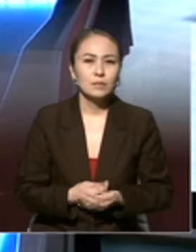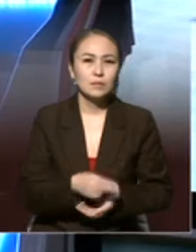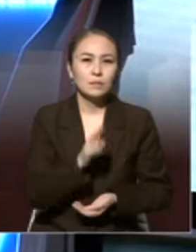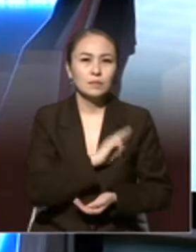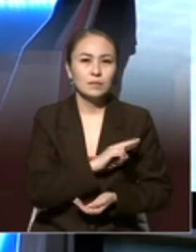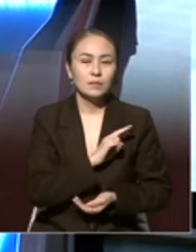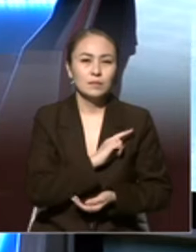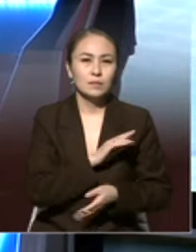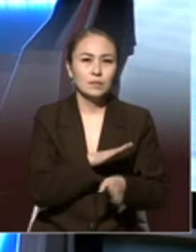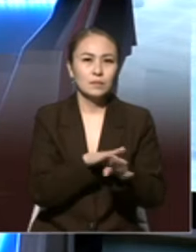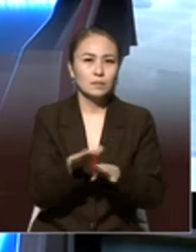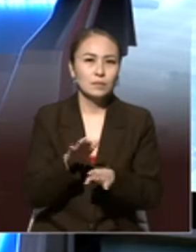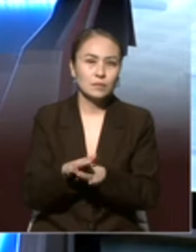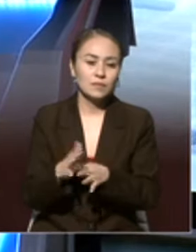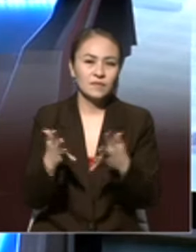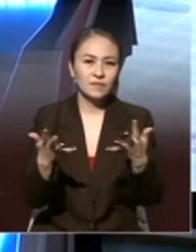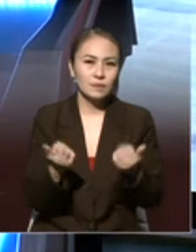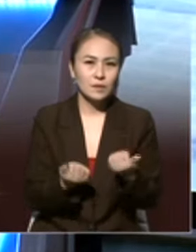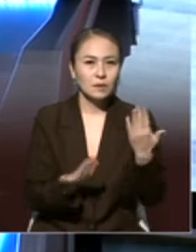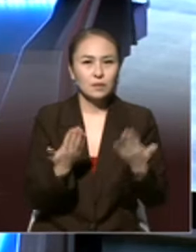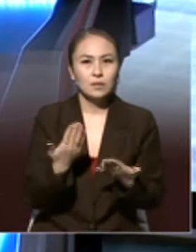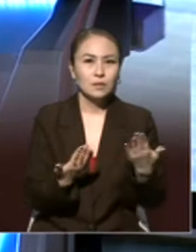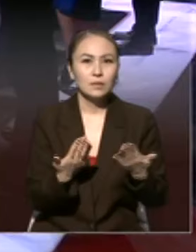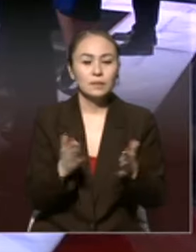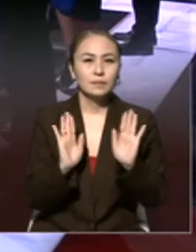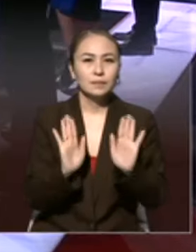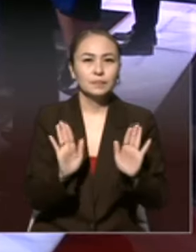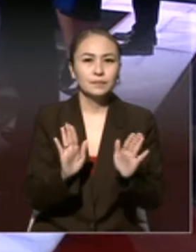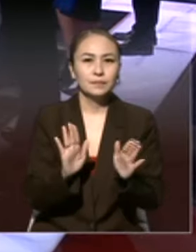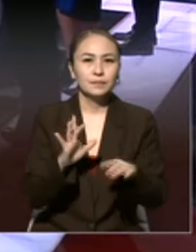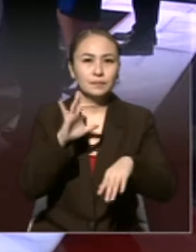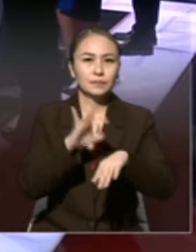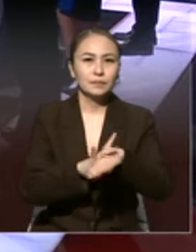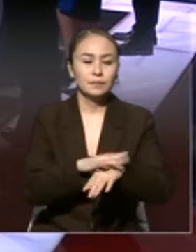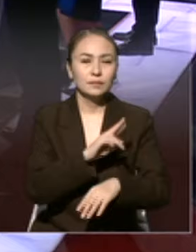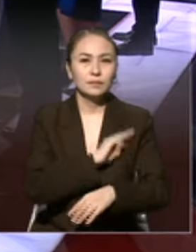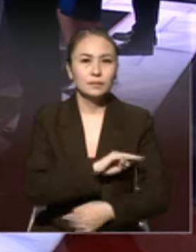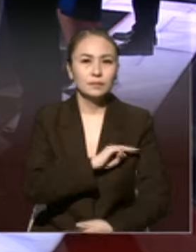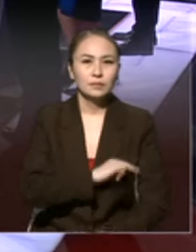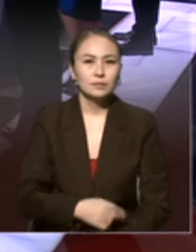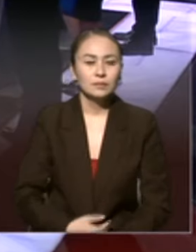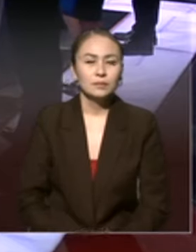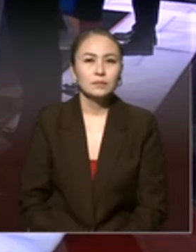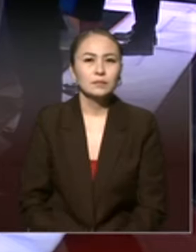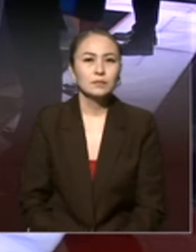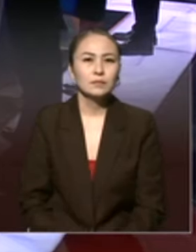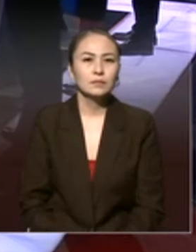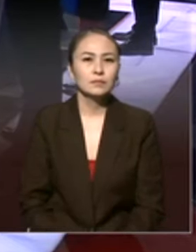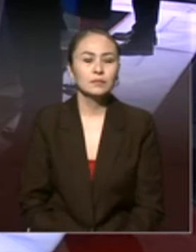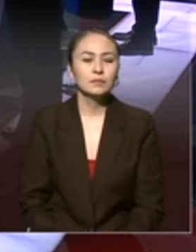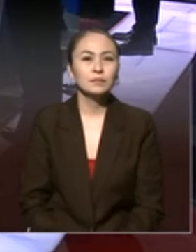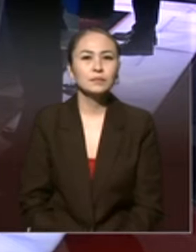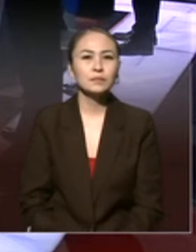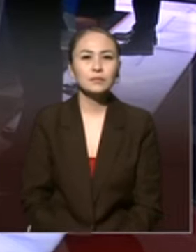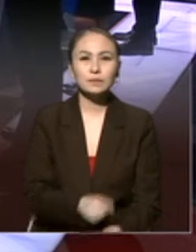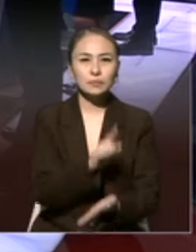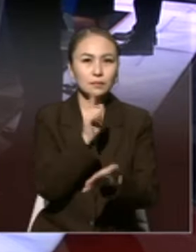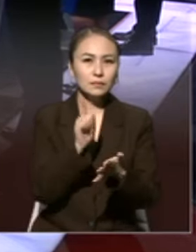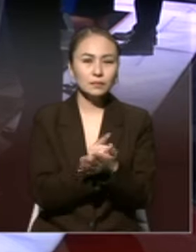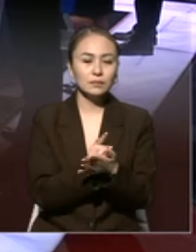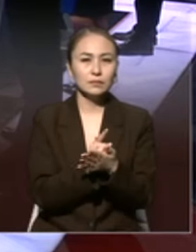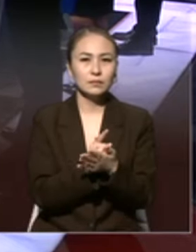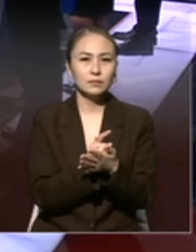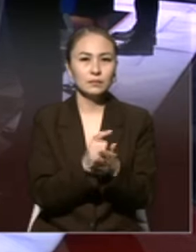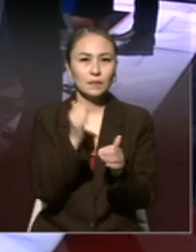жұмысқа аласыздар ма сондай болжамдарды, әлде сіздер болжам емес тек қана фактпен жұмыс істейсіздер ма? Жоқ, ол міндетті түрде бізде